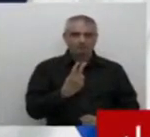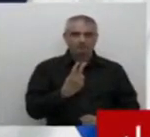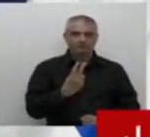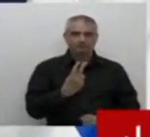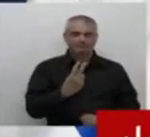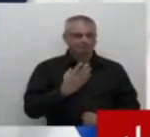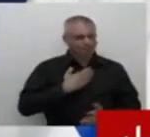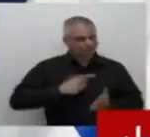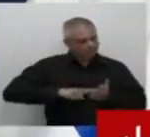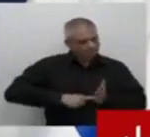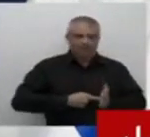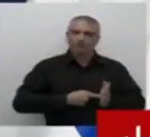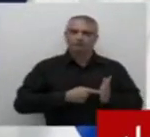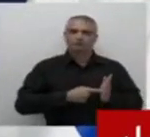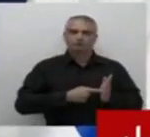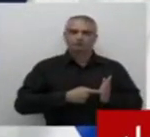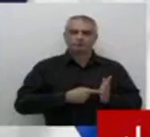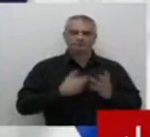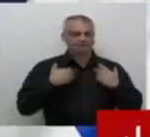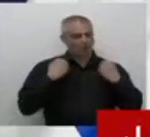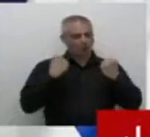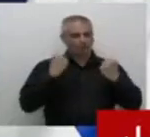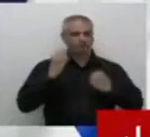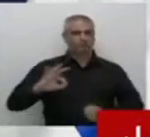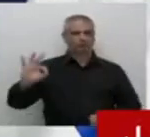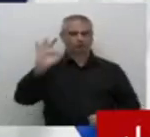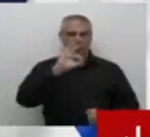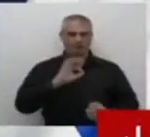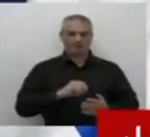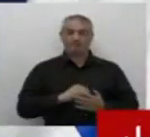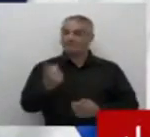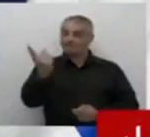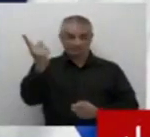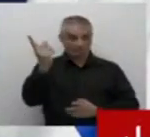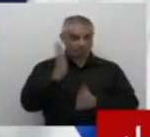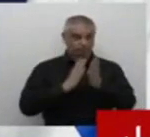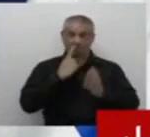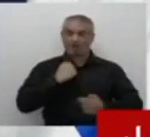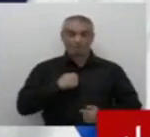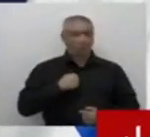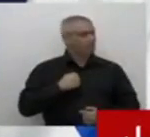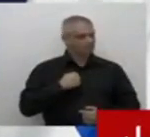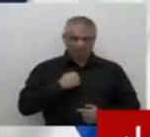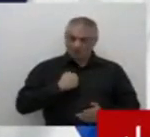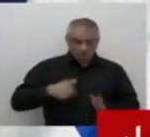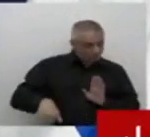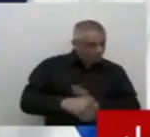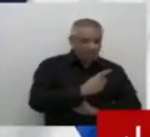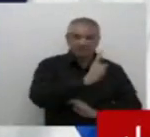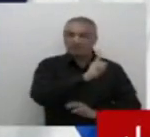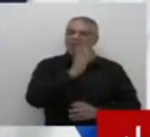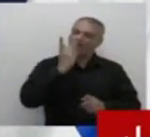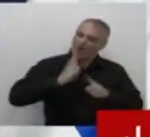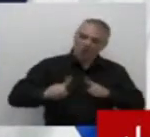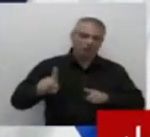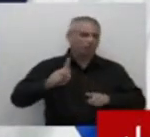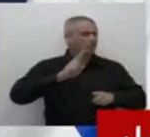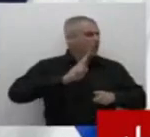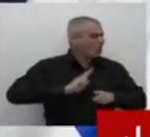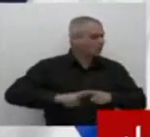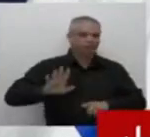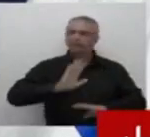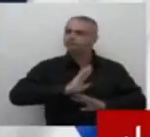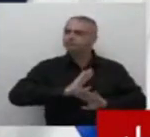وقوات الاحتياط ورايت الاصرار والقوه حين اخبروني اننا